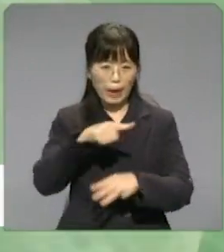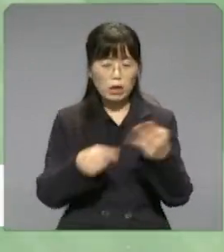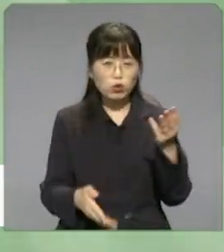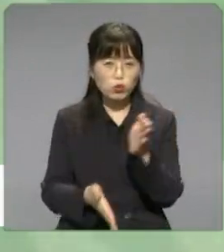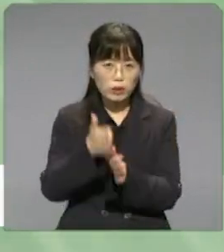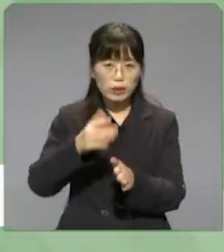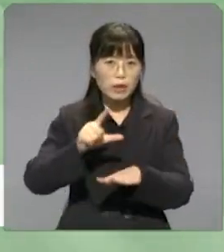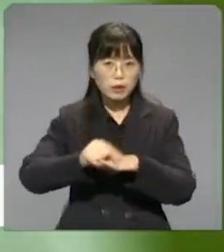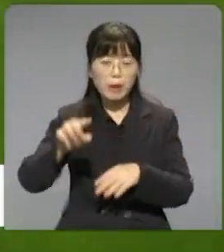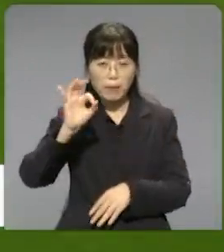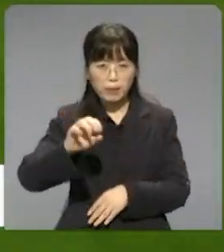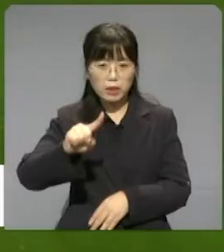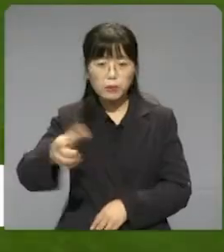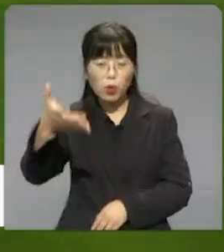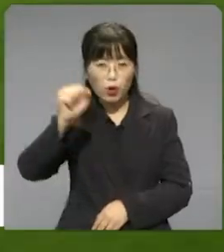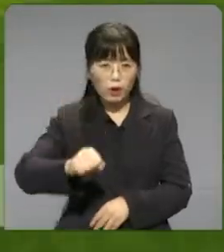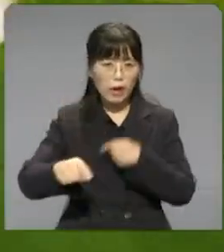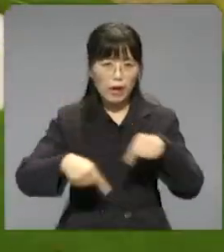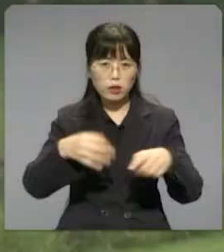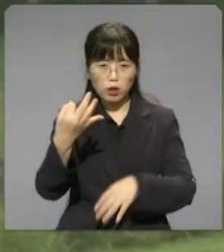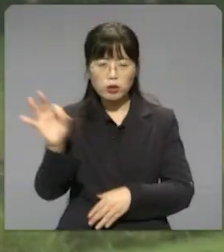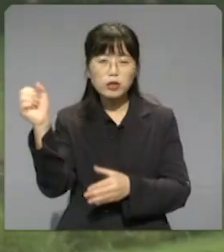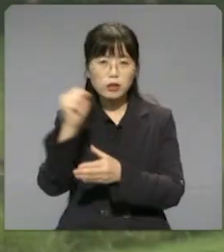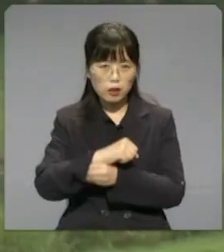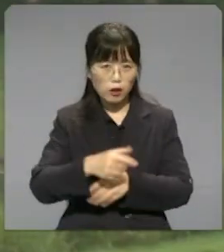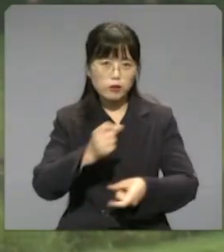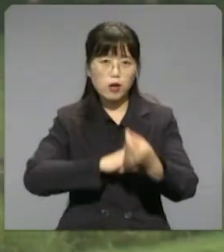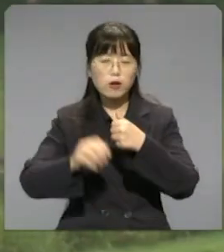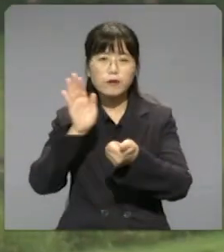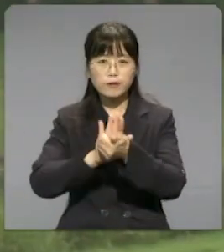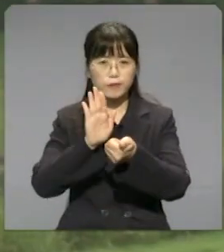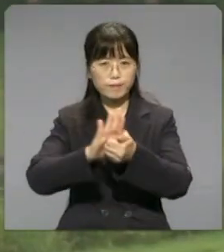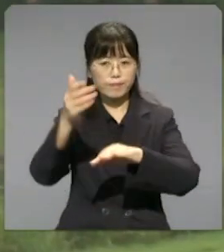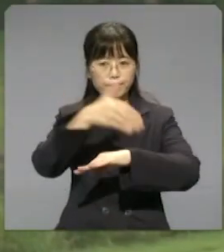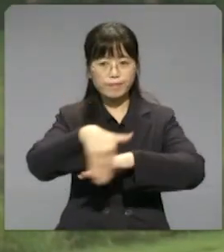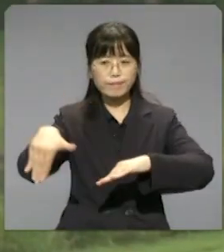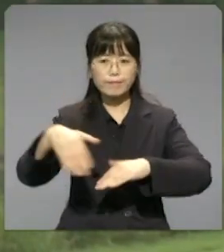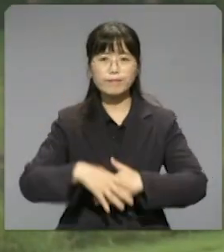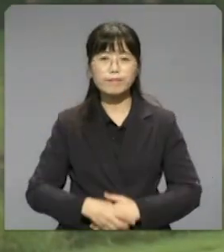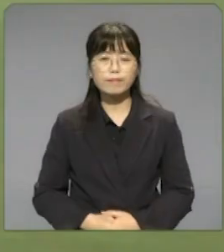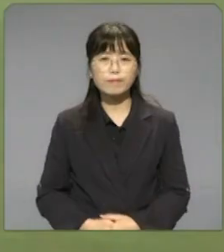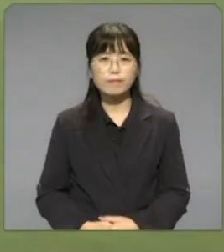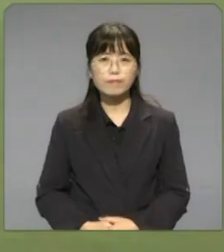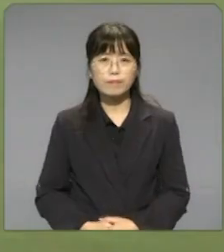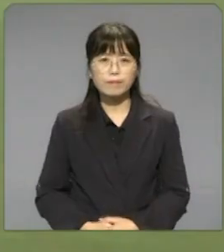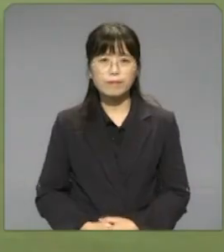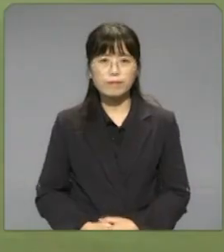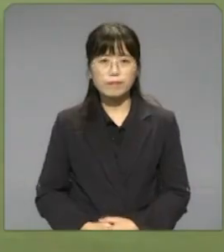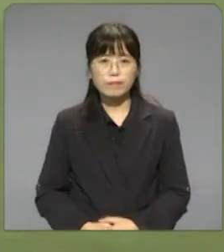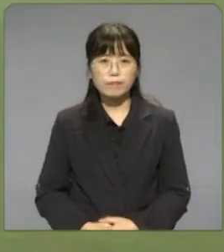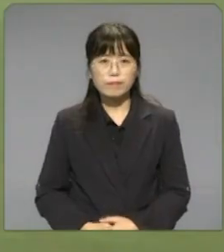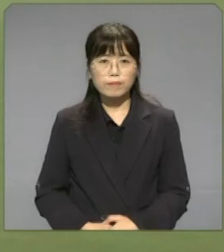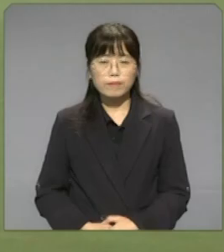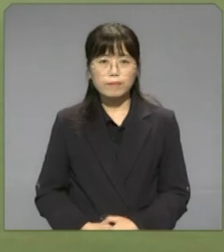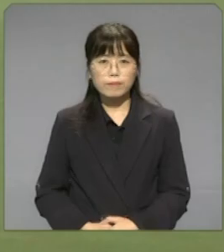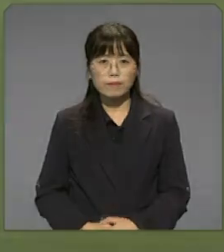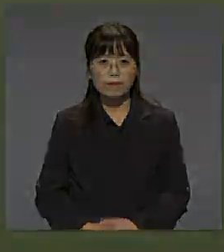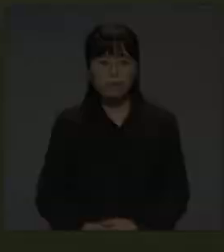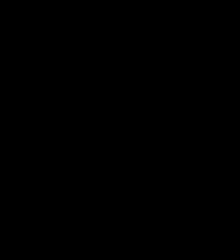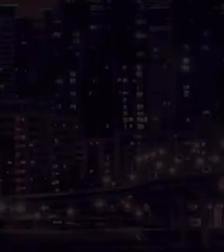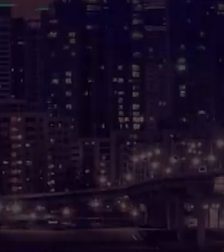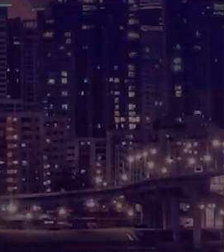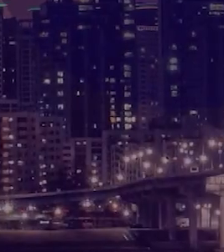파주시는 지방비 15억 원과 행정 인허가 등을 적극 지원할 방침입니다. OBS 뉴스 갈태웅입니다.